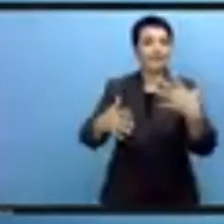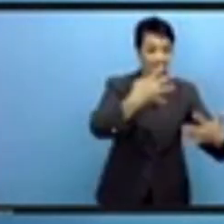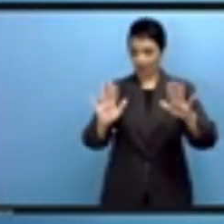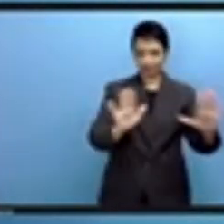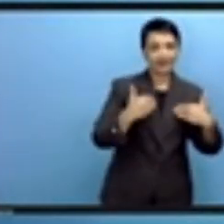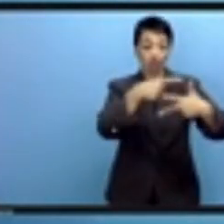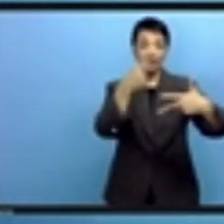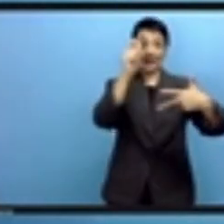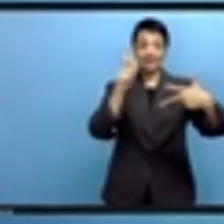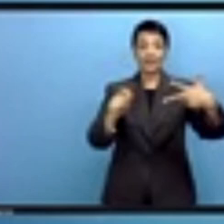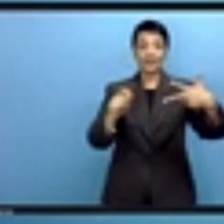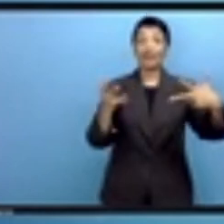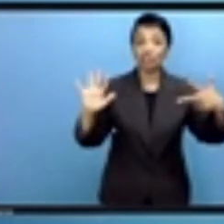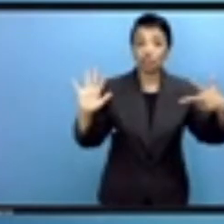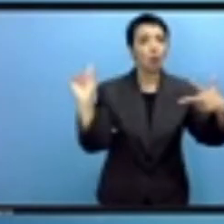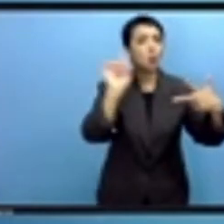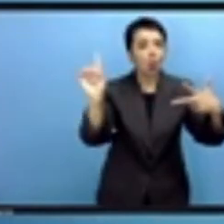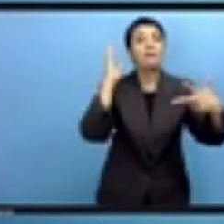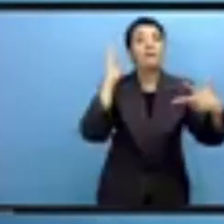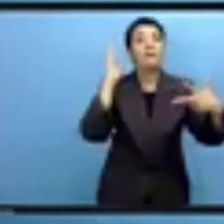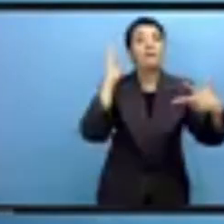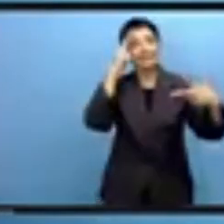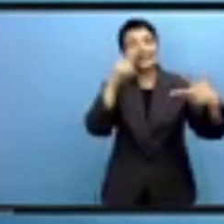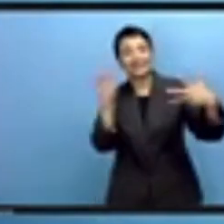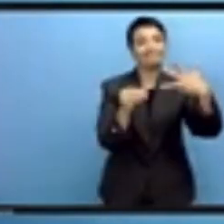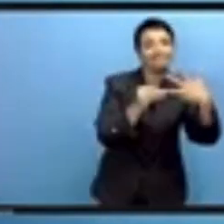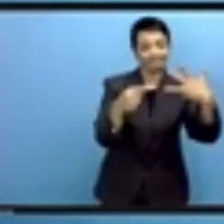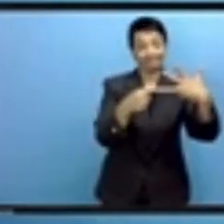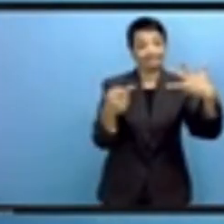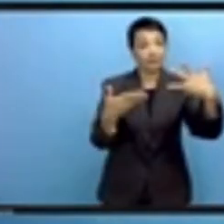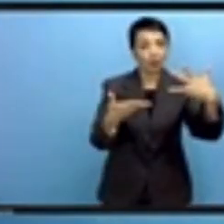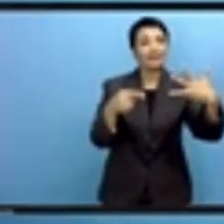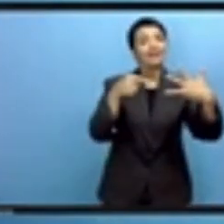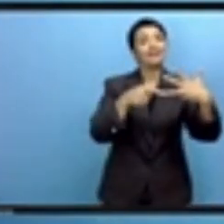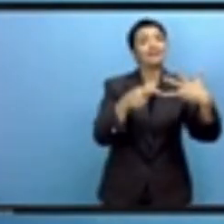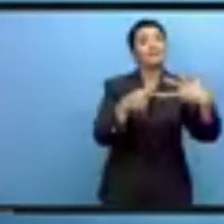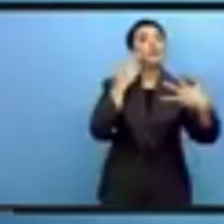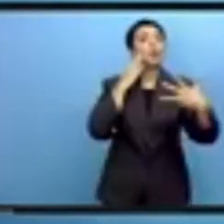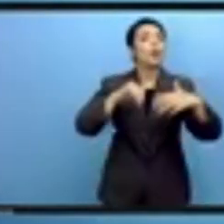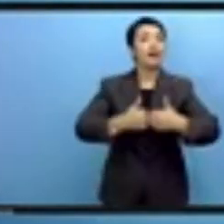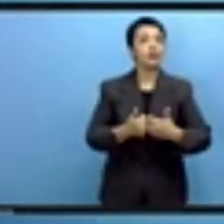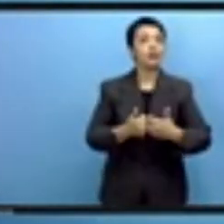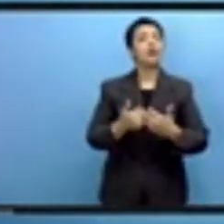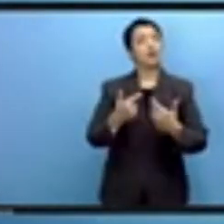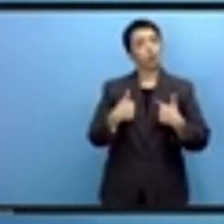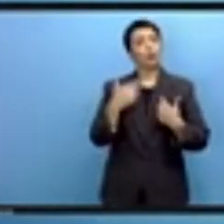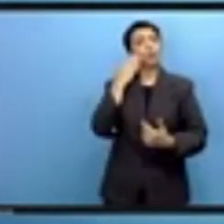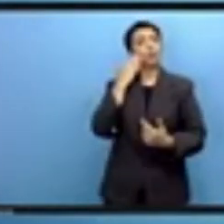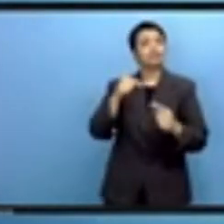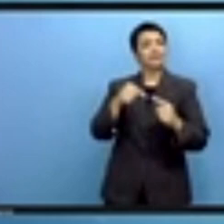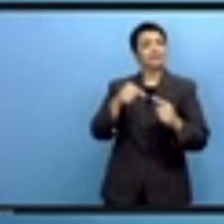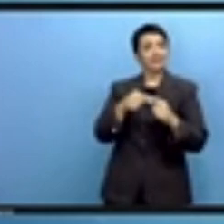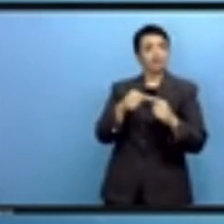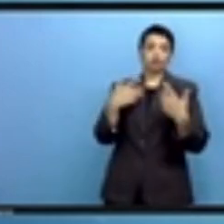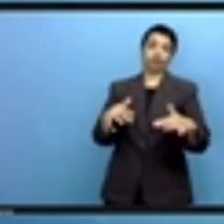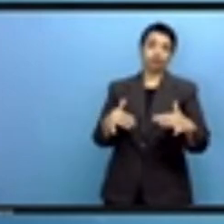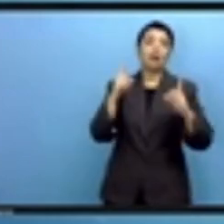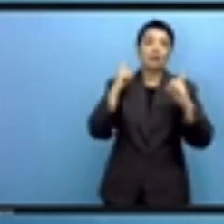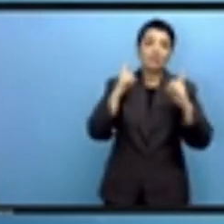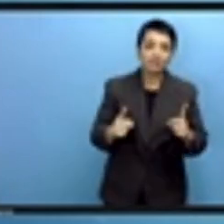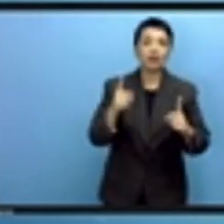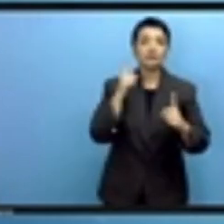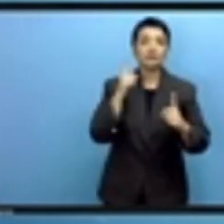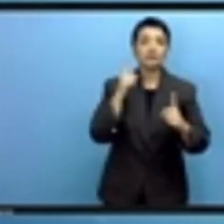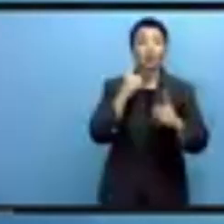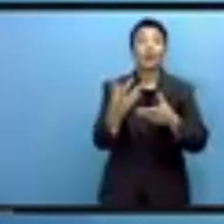容，还包括本地的数据集等等，这些都是我们要做的。但这还不够，我们还需要把关注点